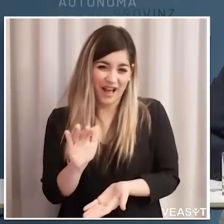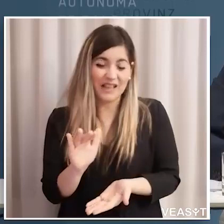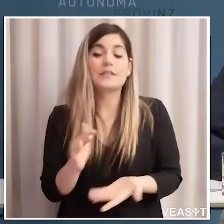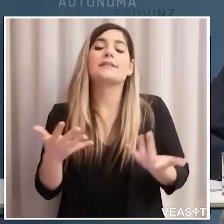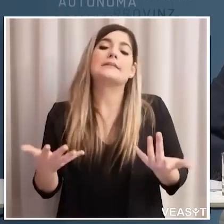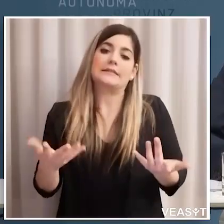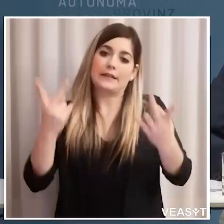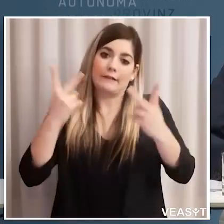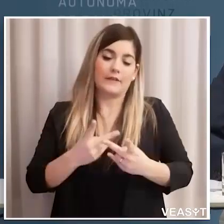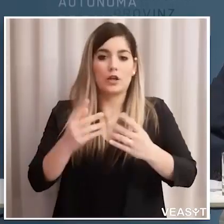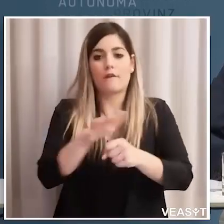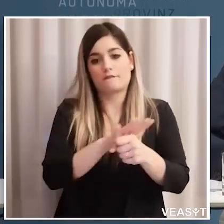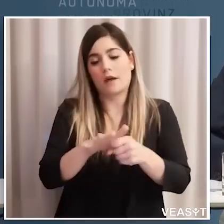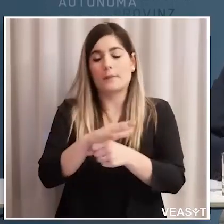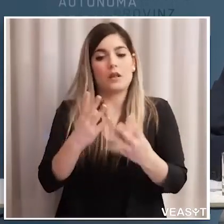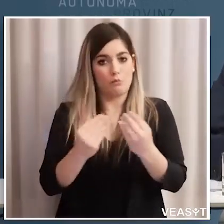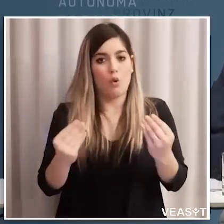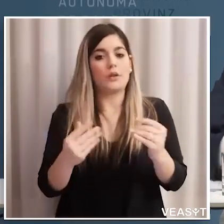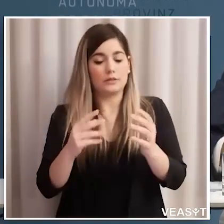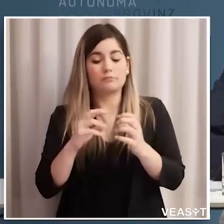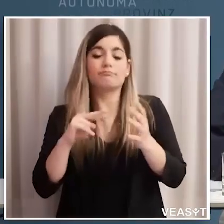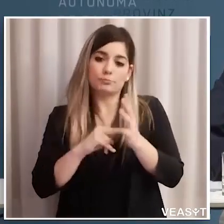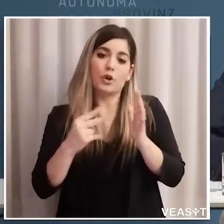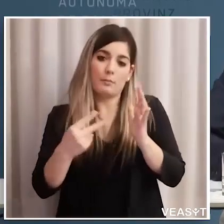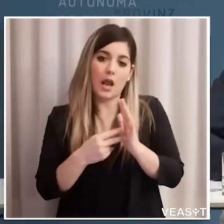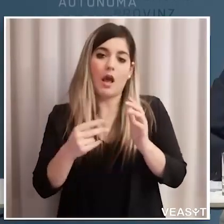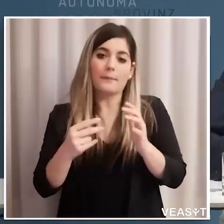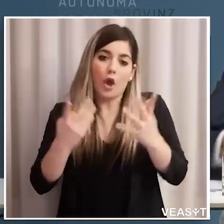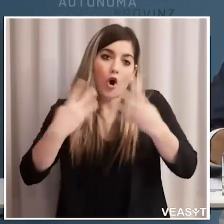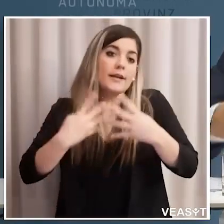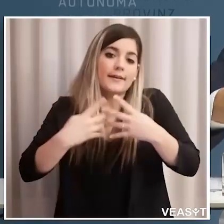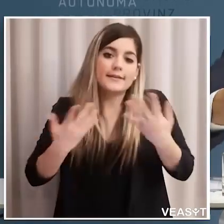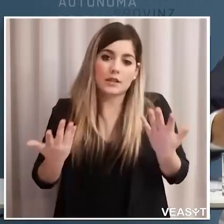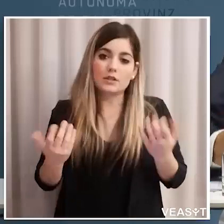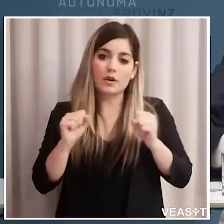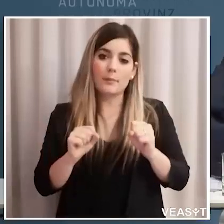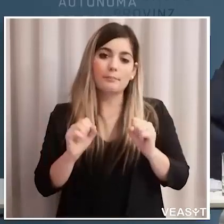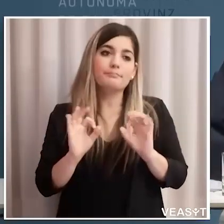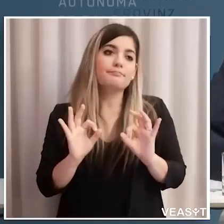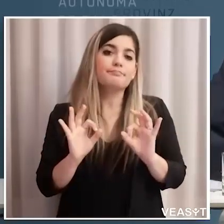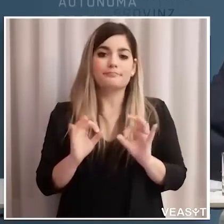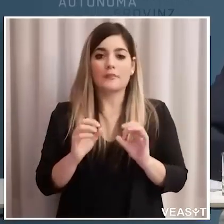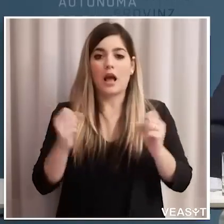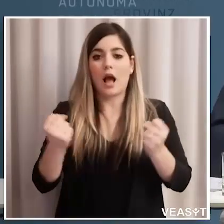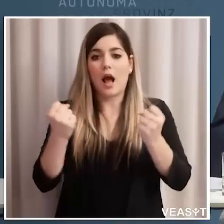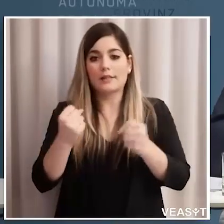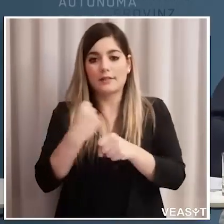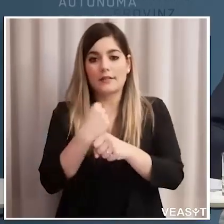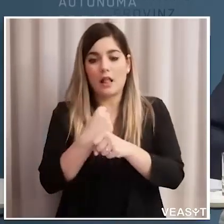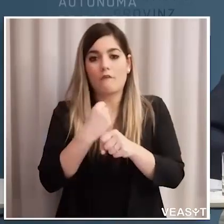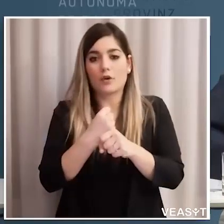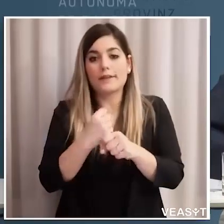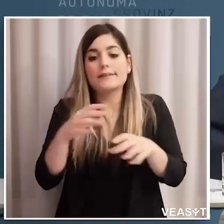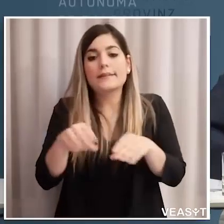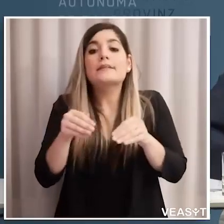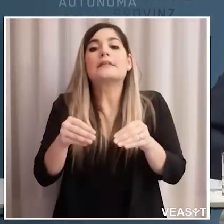questo tantissime famiglie avranno grandi problemi adesso a potersi organizzare quando inizia l'attività lavorativa. Noi cercheremo